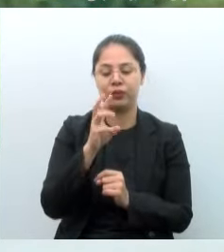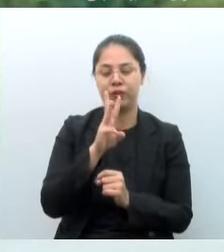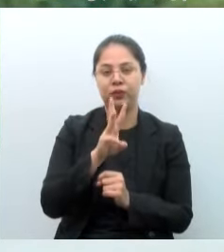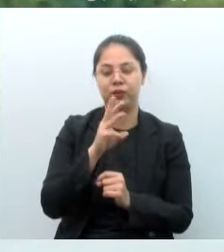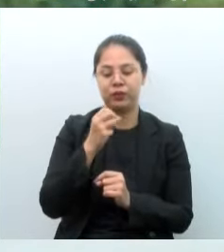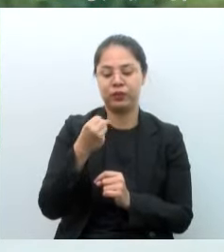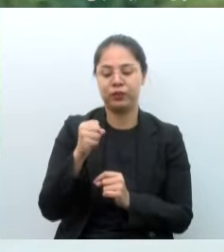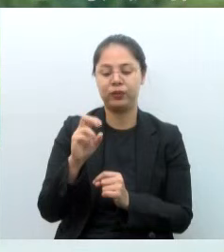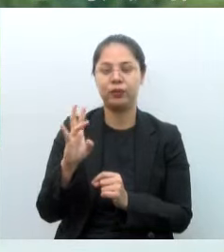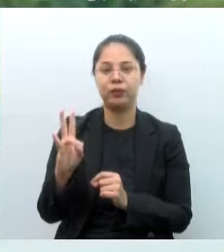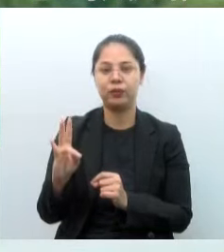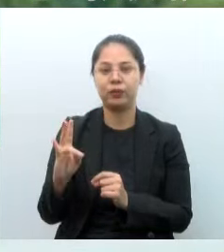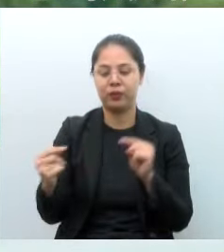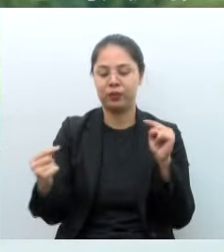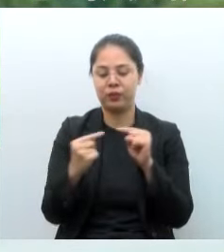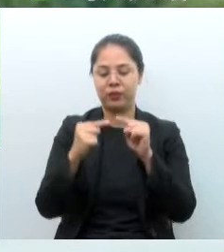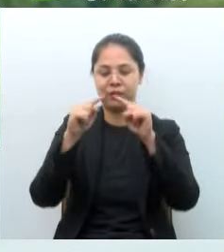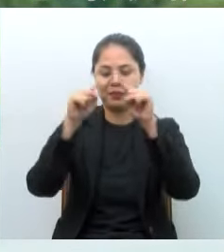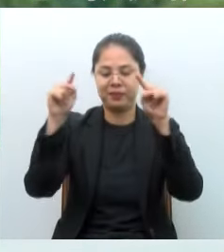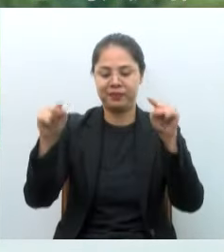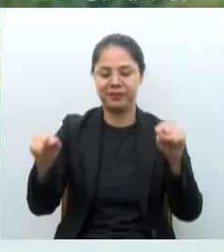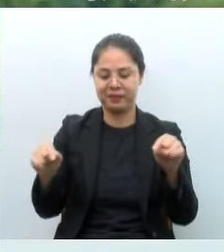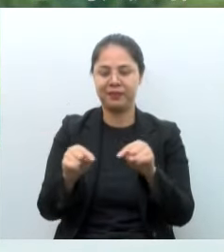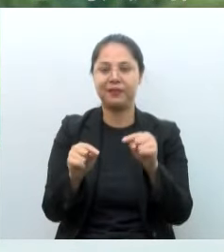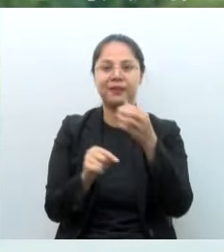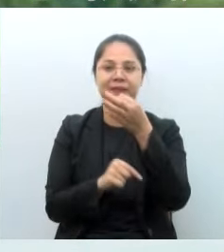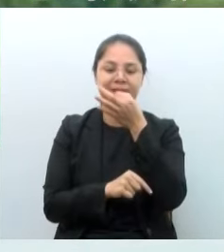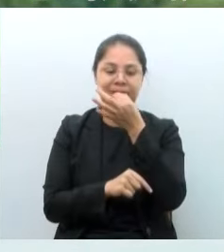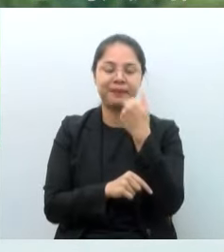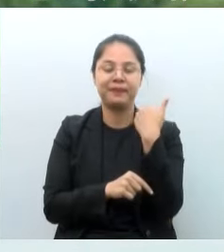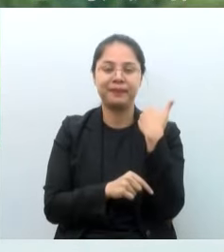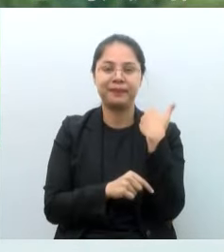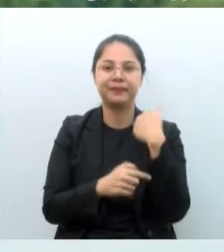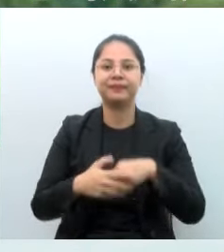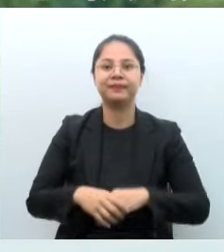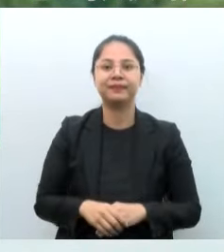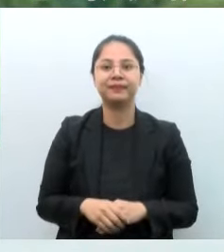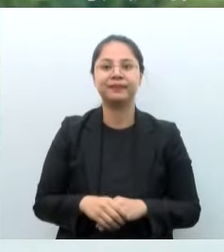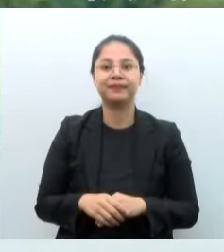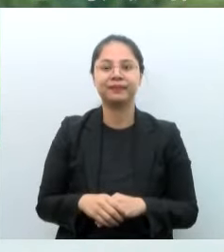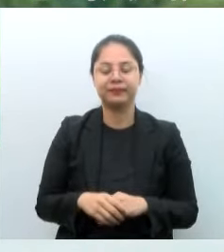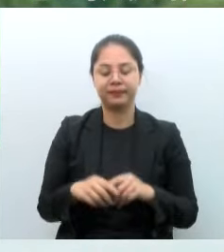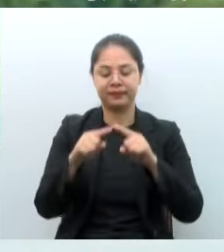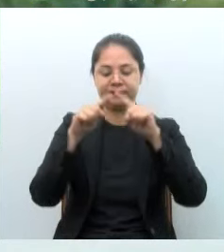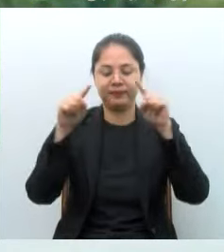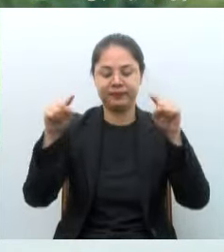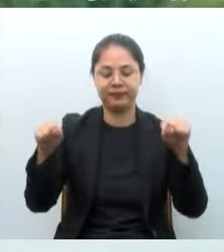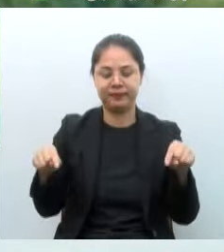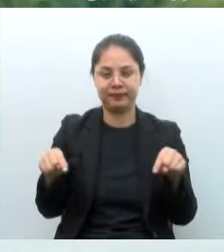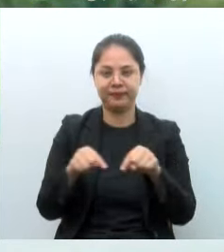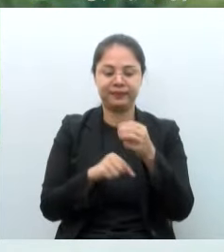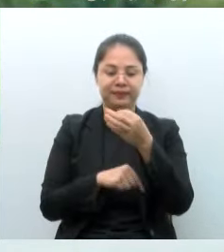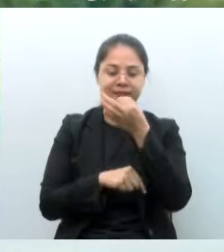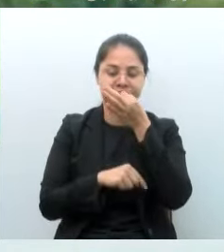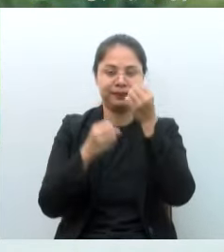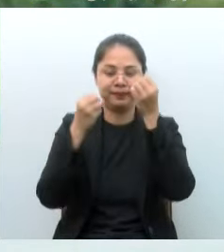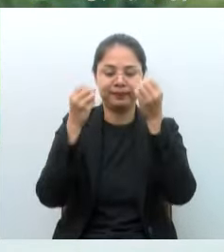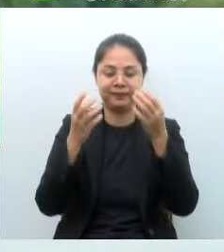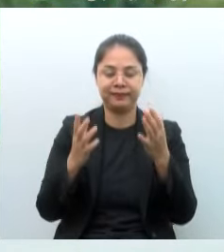รณีที่น้องๆมีใบประกอบวิชาชีพนะครับหรือน้องๆที่ไม่มีใบประกอบวิชาชีพนะครับก็สามารถที่จะสอ